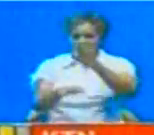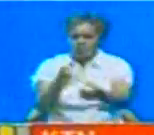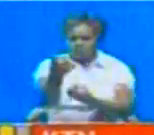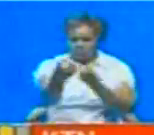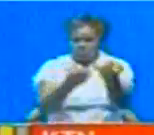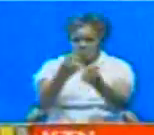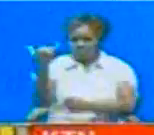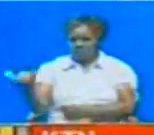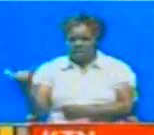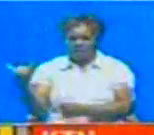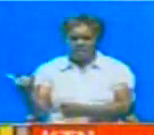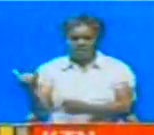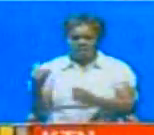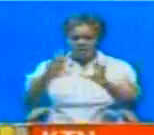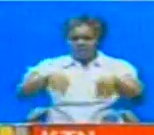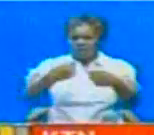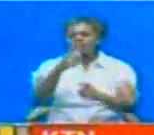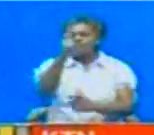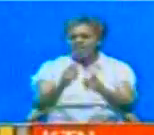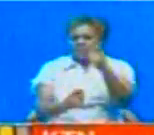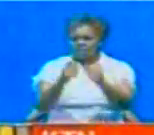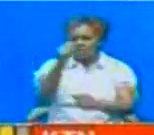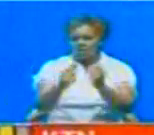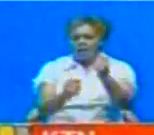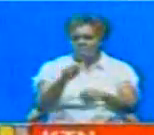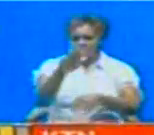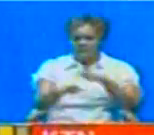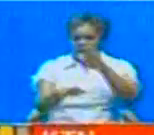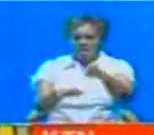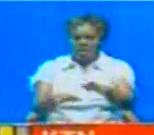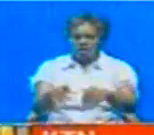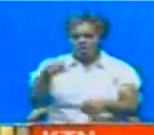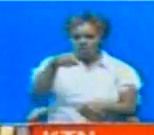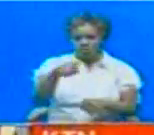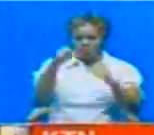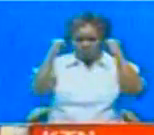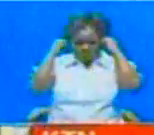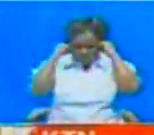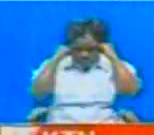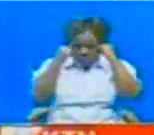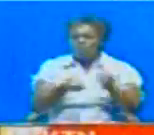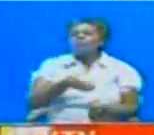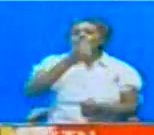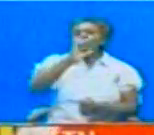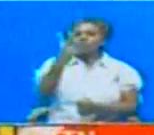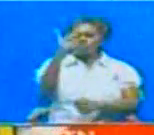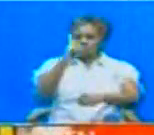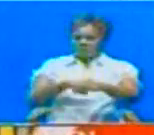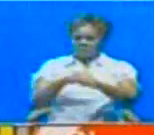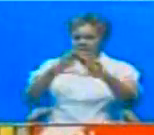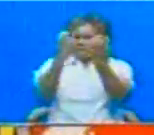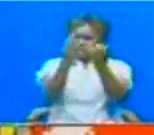kila mtoto. Akapea sisi maziwa ya Nyayo, akasema uisoma unapata 2 mwao wa 86, hiyo ni darasa la